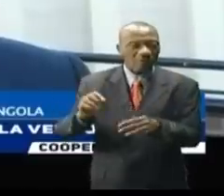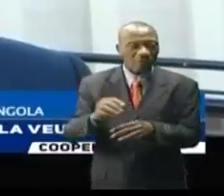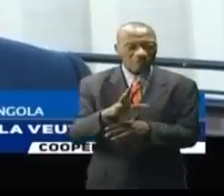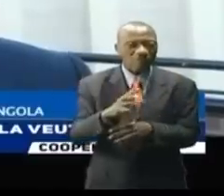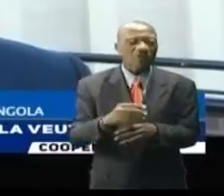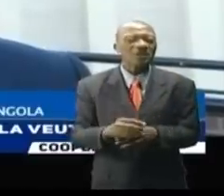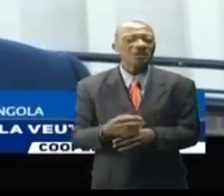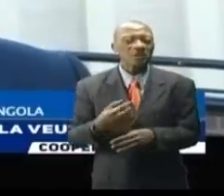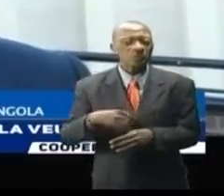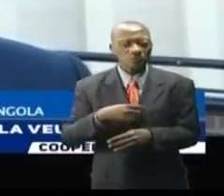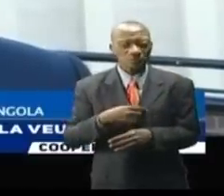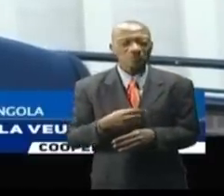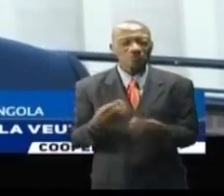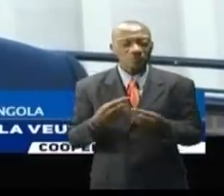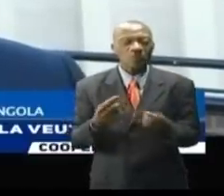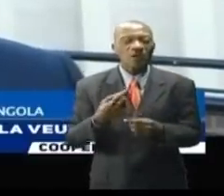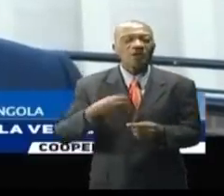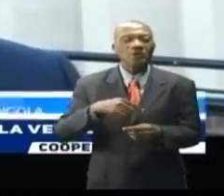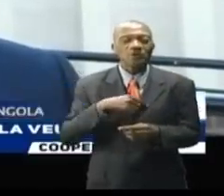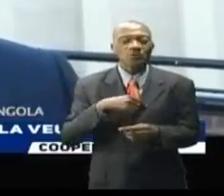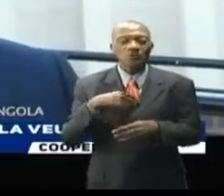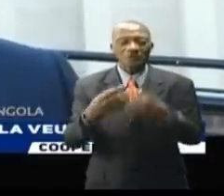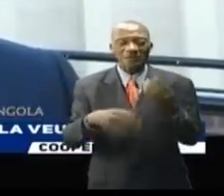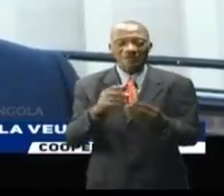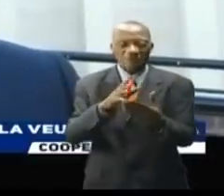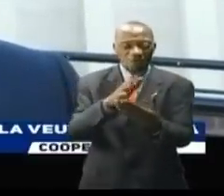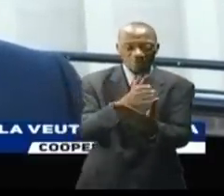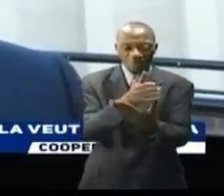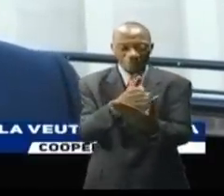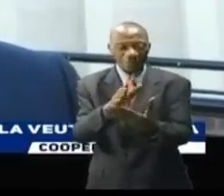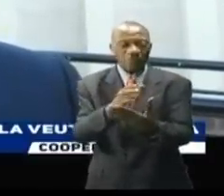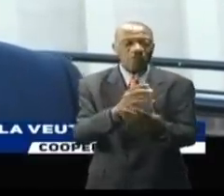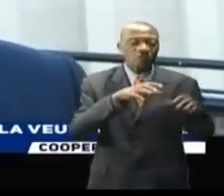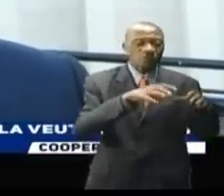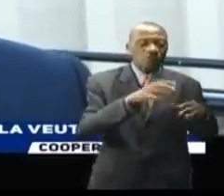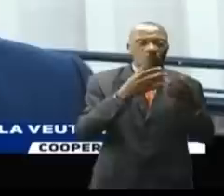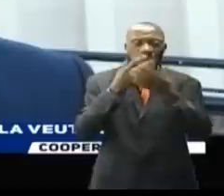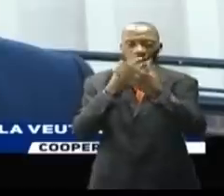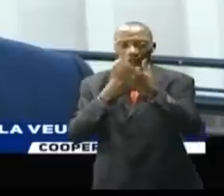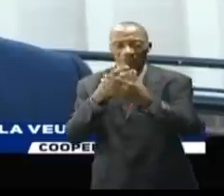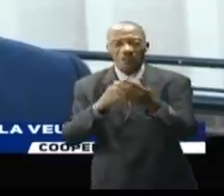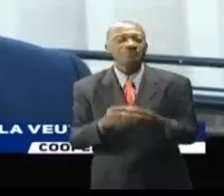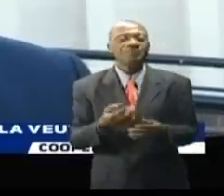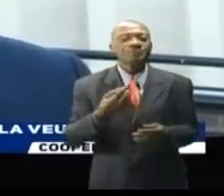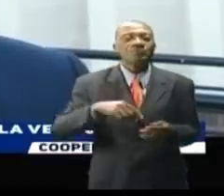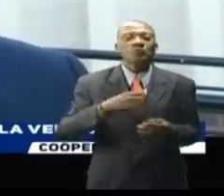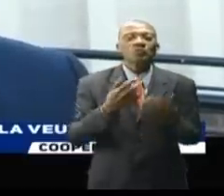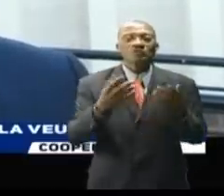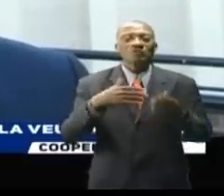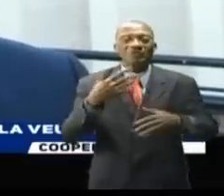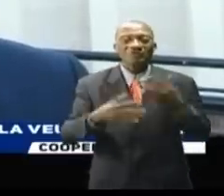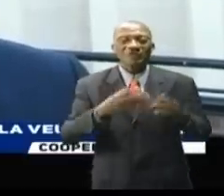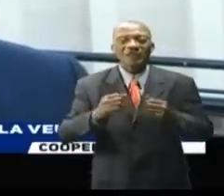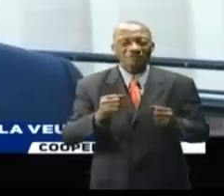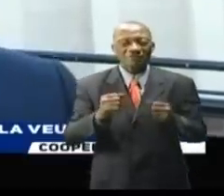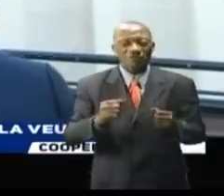Et dans ce cadre-là, il continue ses efforts dans les circonstances que nous connaissons